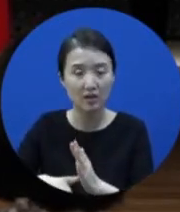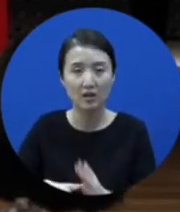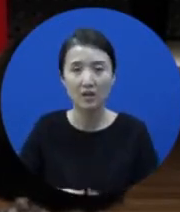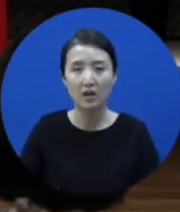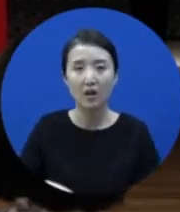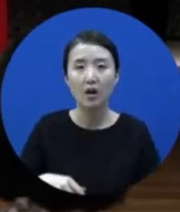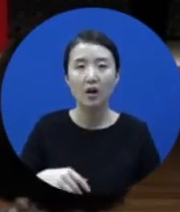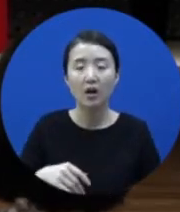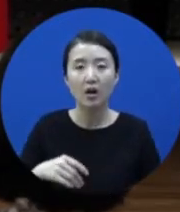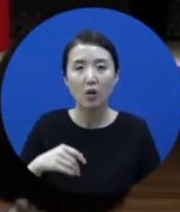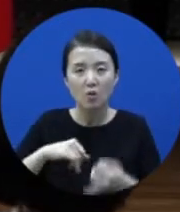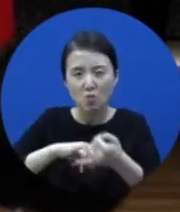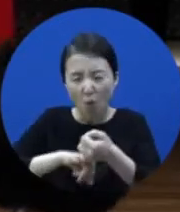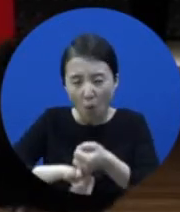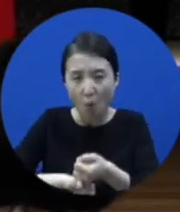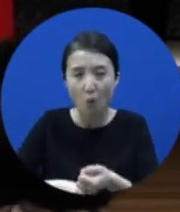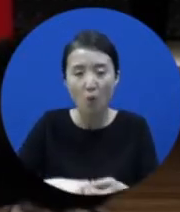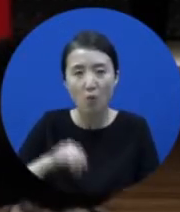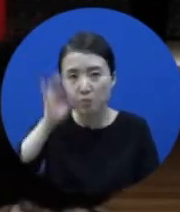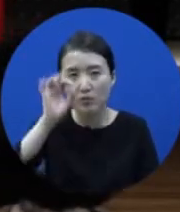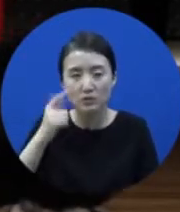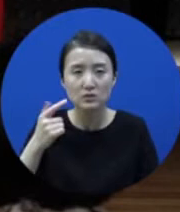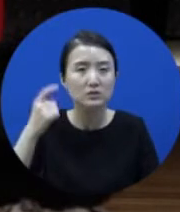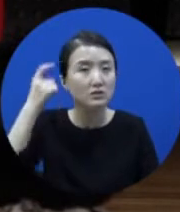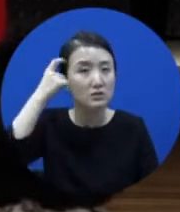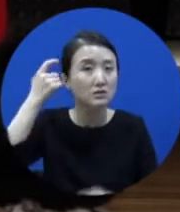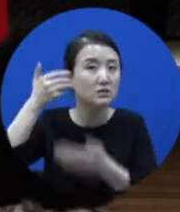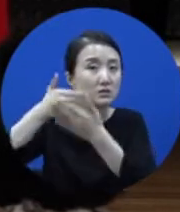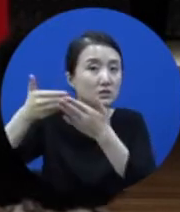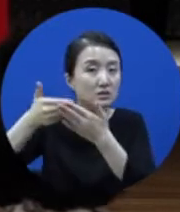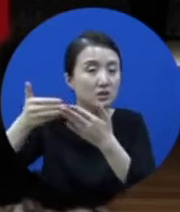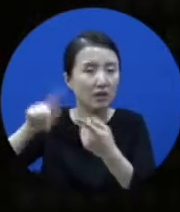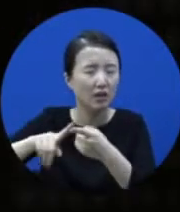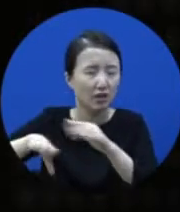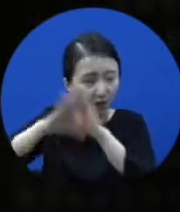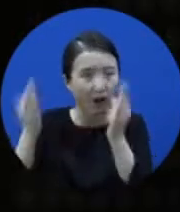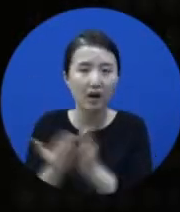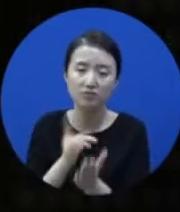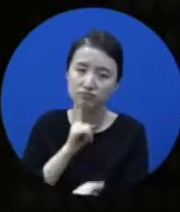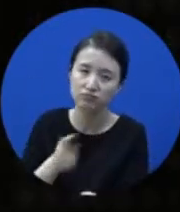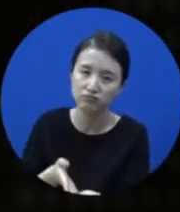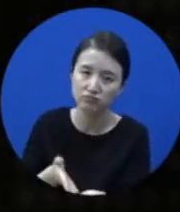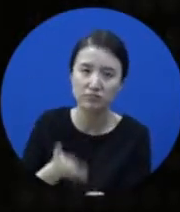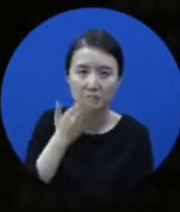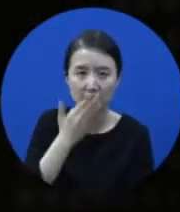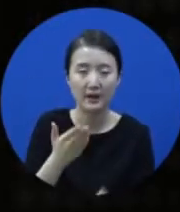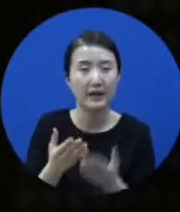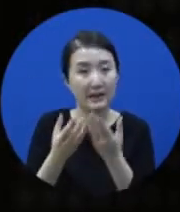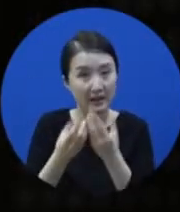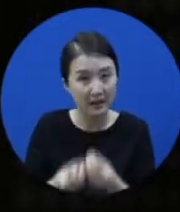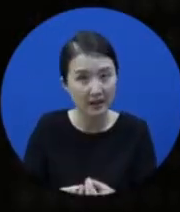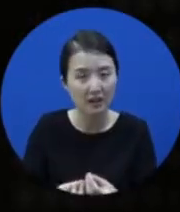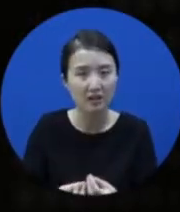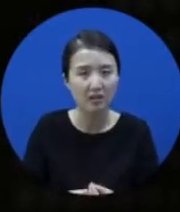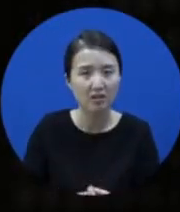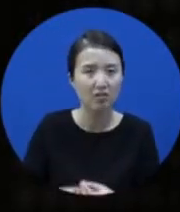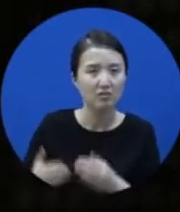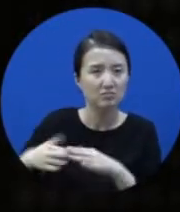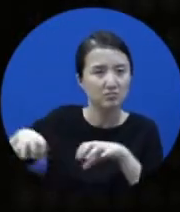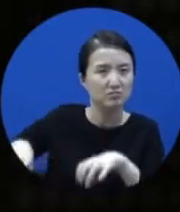것을 이야기합니다. 상상하는 것을 이야기합니다. 그러니까 예를 들면 아 옆집에 또리 엄마